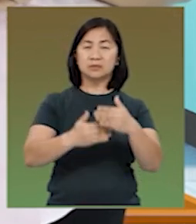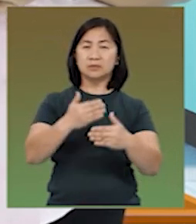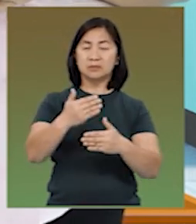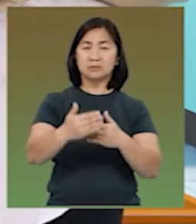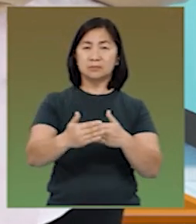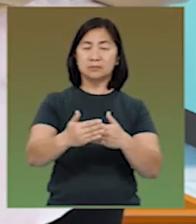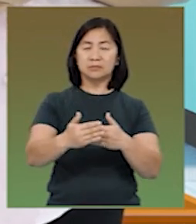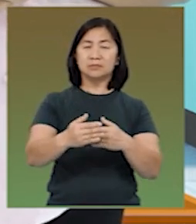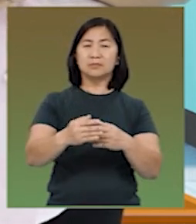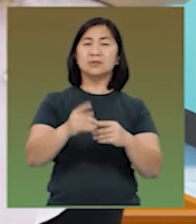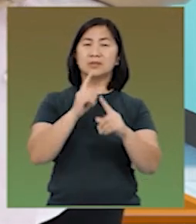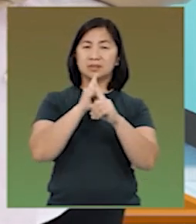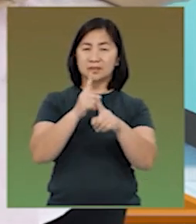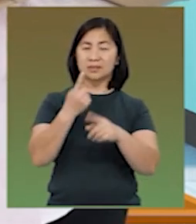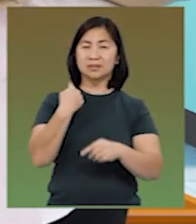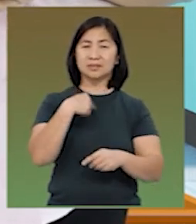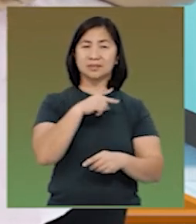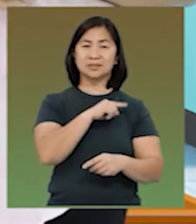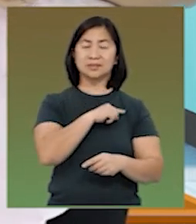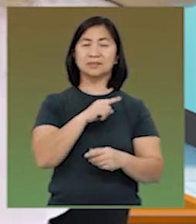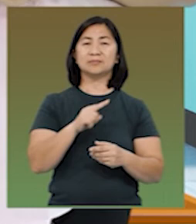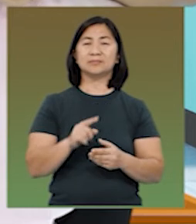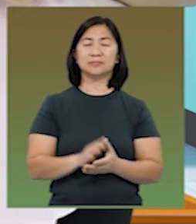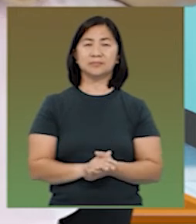procedure, sagutin na natin ito.